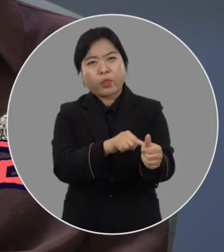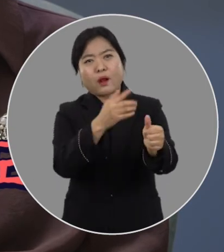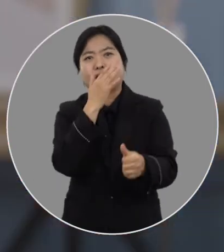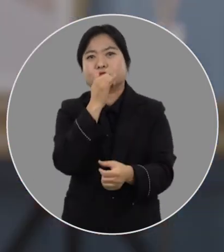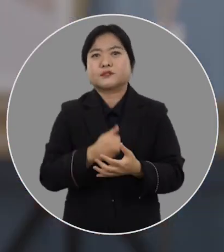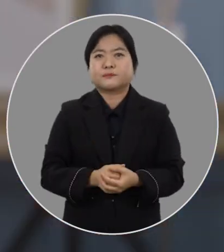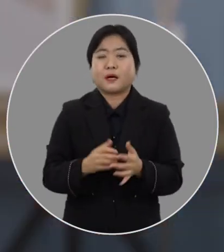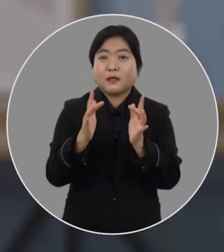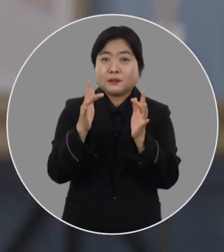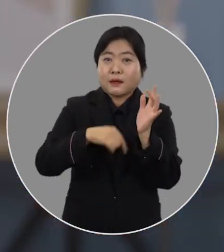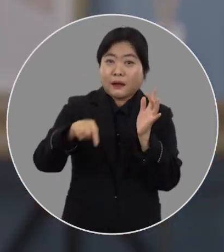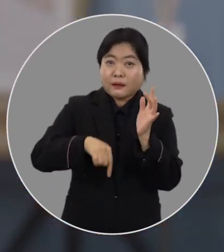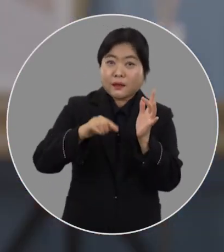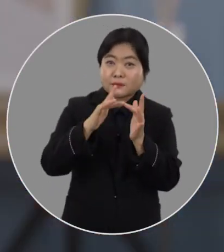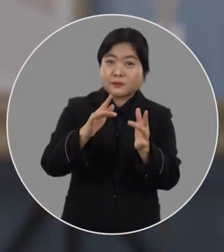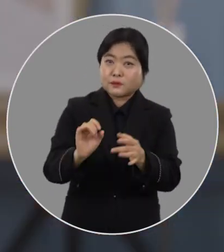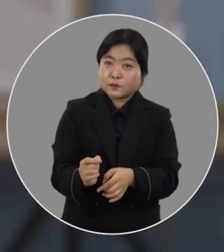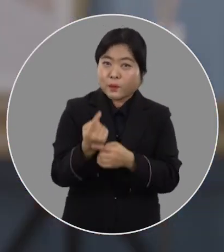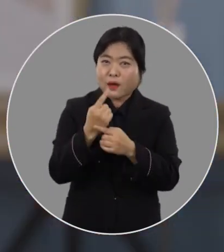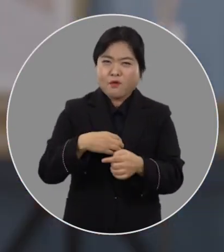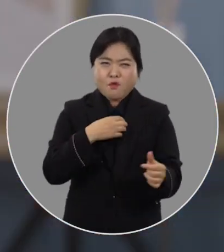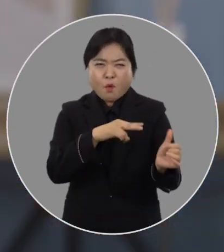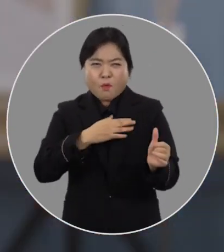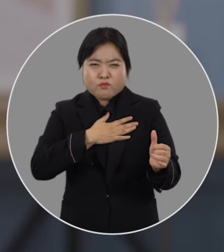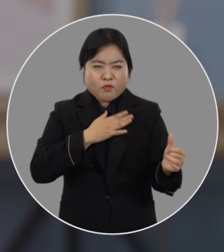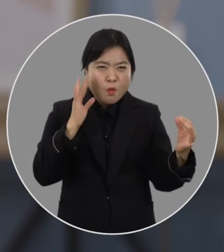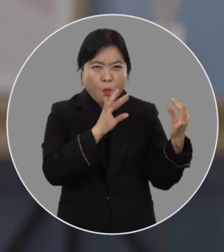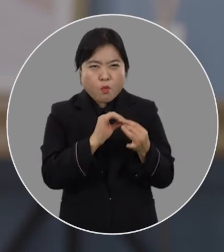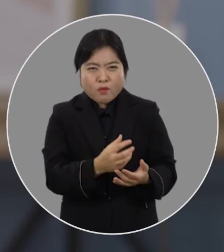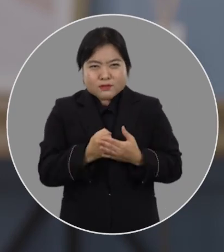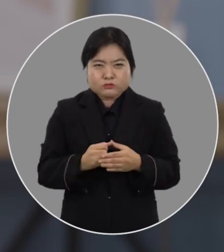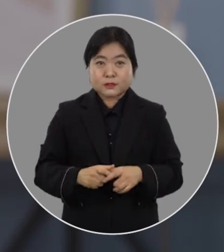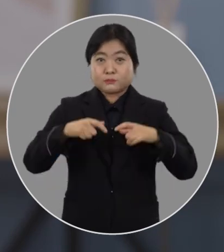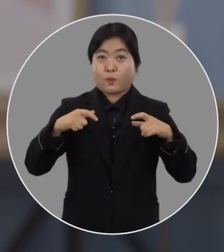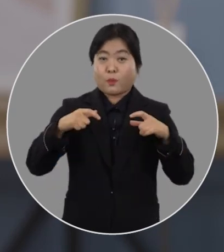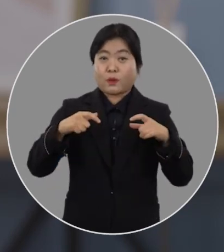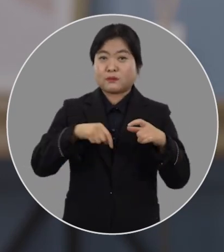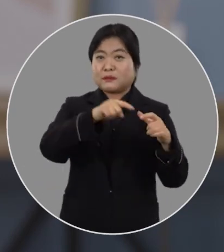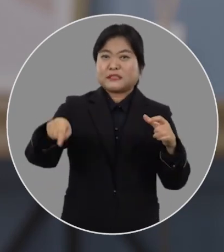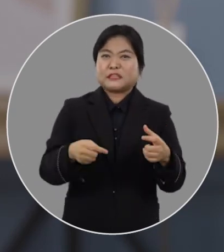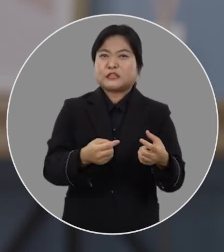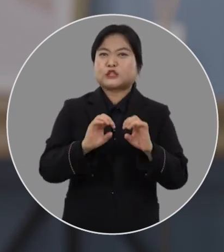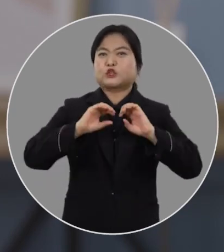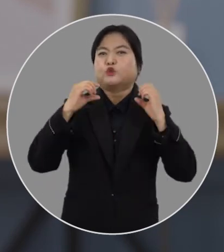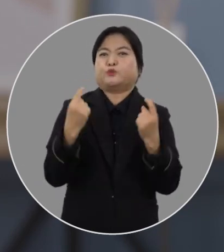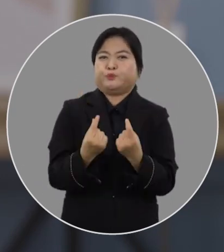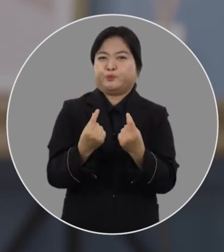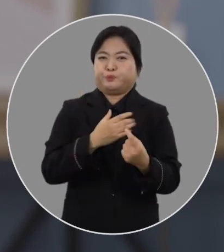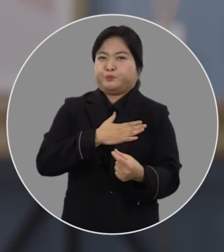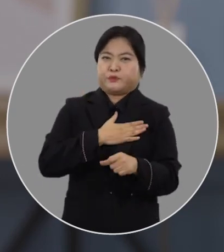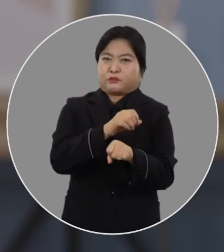있습니다. 인터넷을 통해 혐오의 정서를 공유하고 증폭하면서 하나의 그룹 정체성을